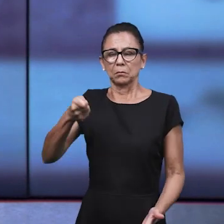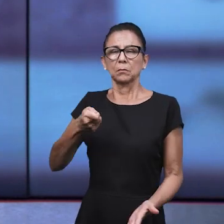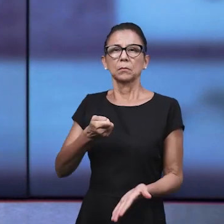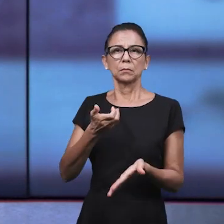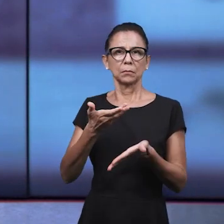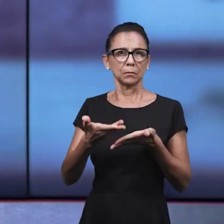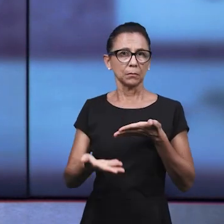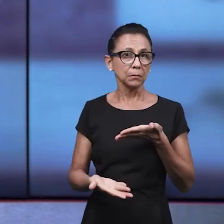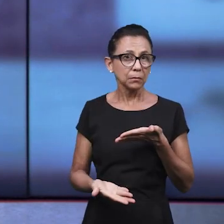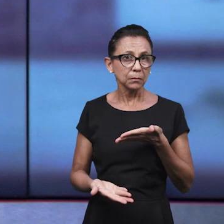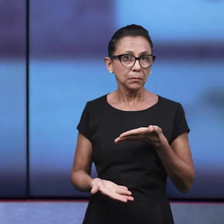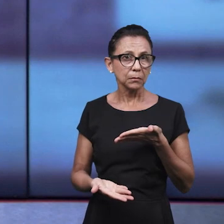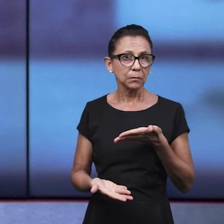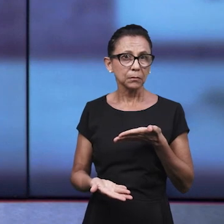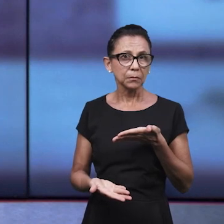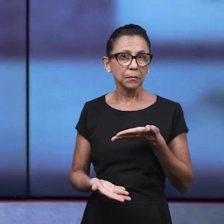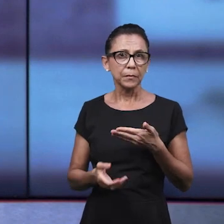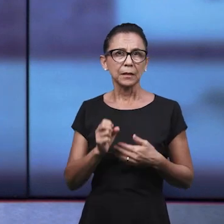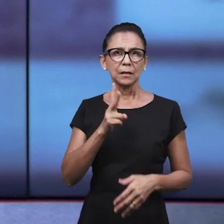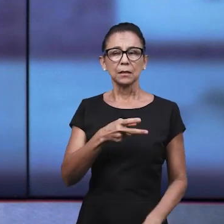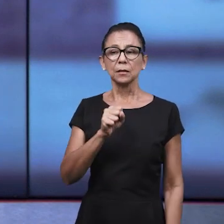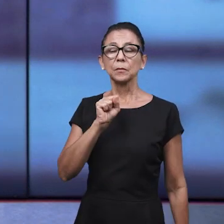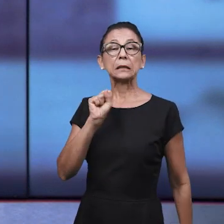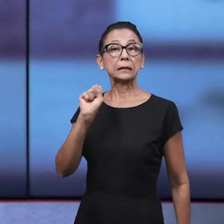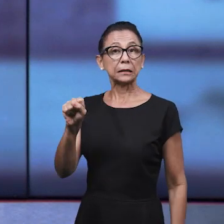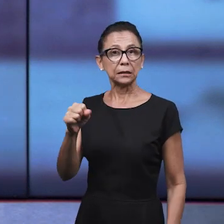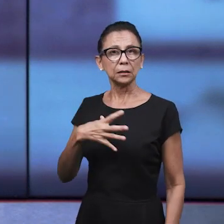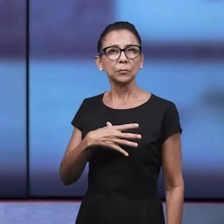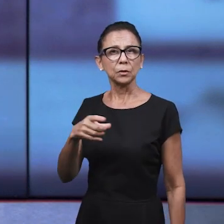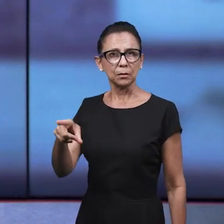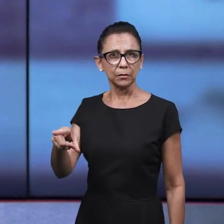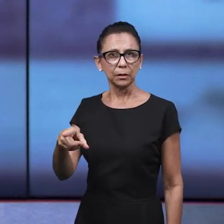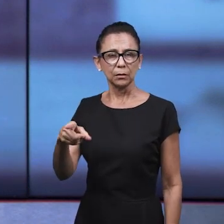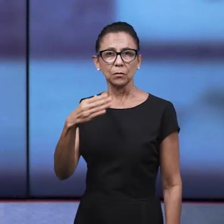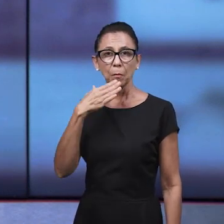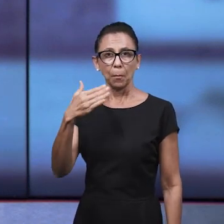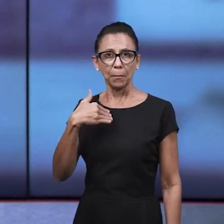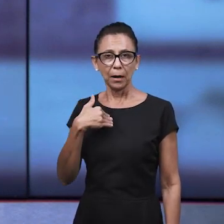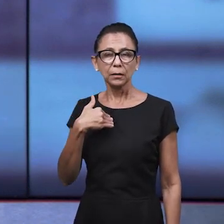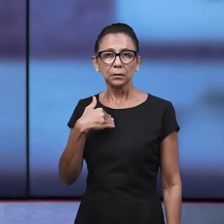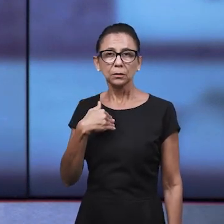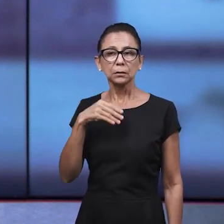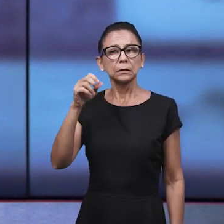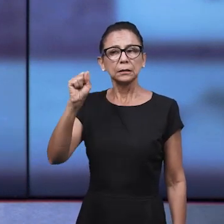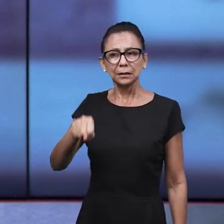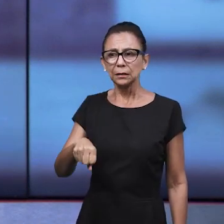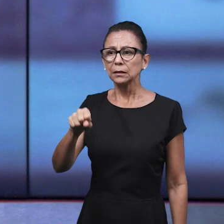perdu le principe de l'autorité des pères? Toujours répondre oui.